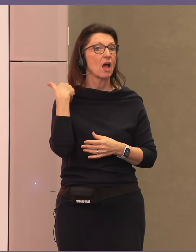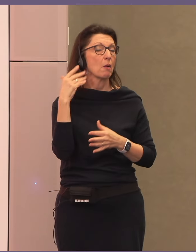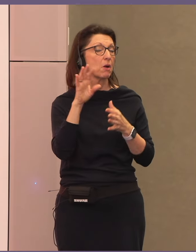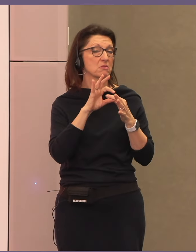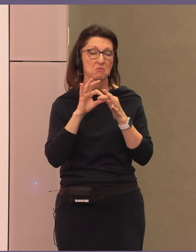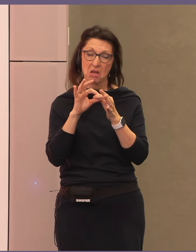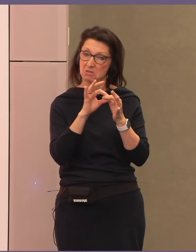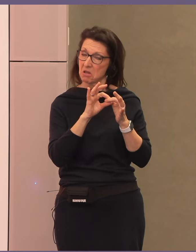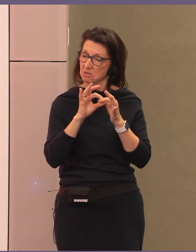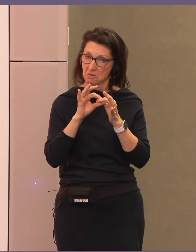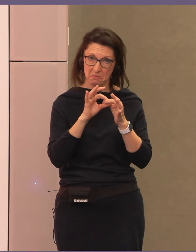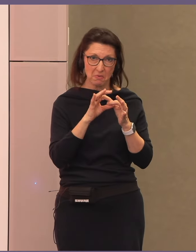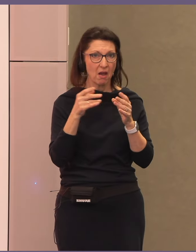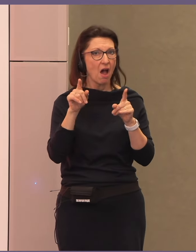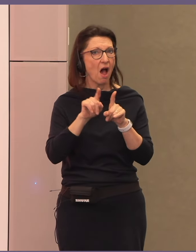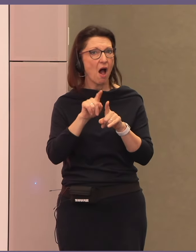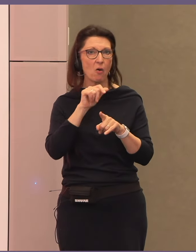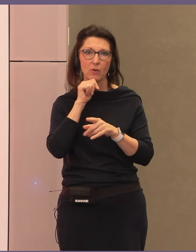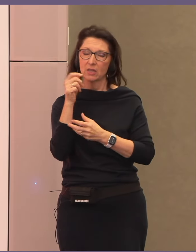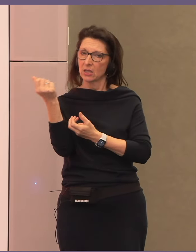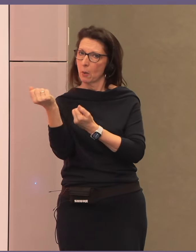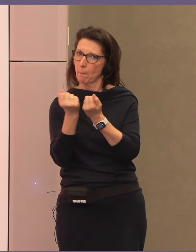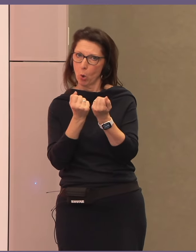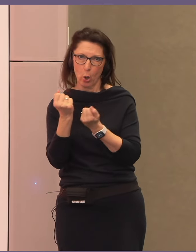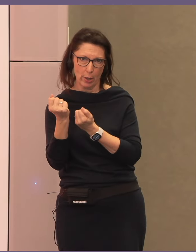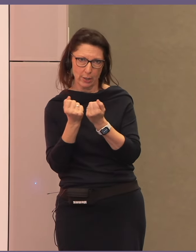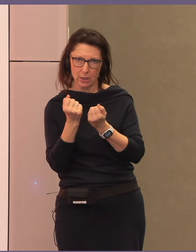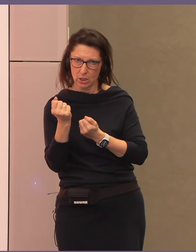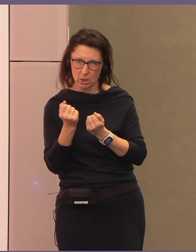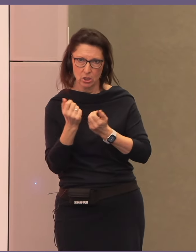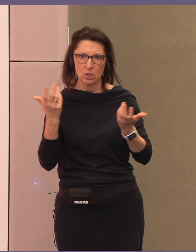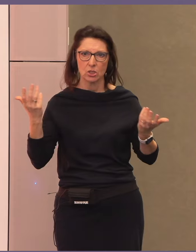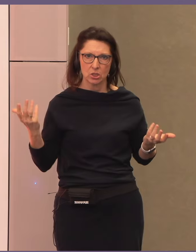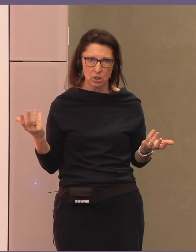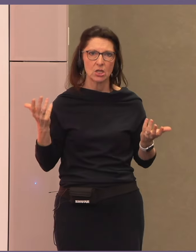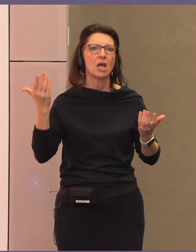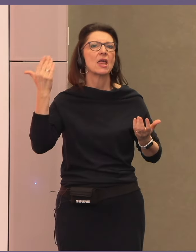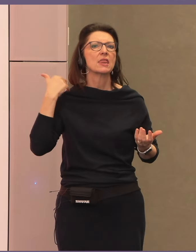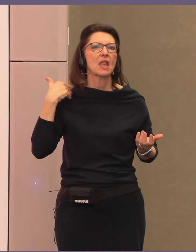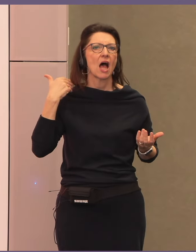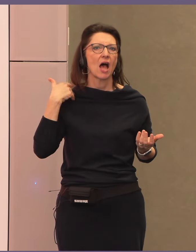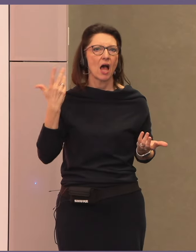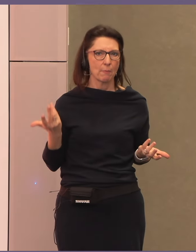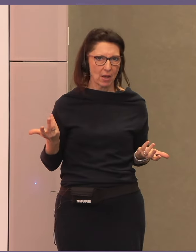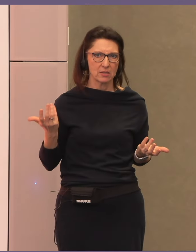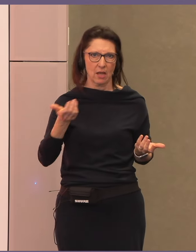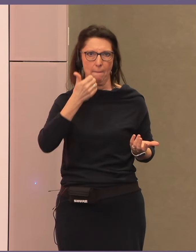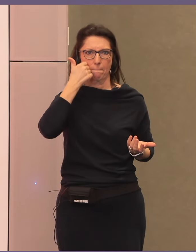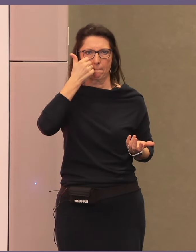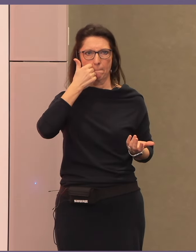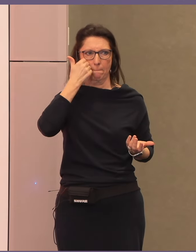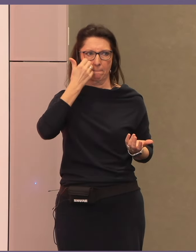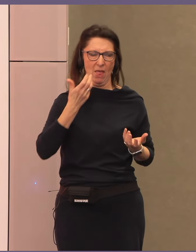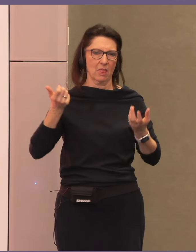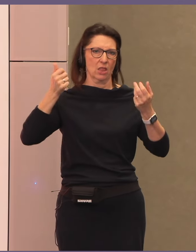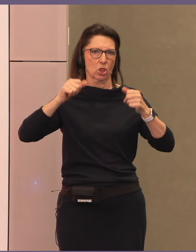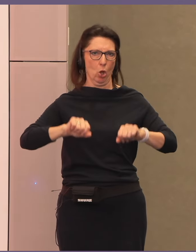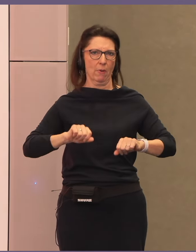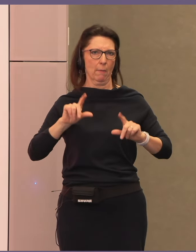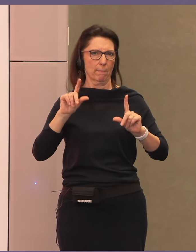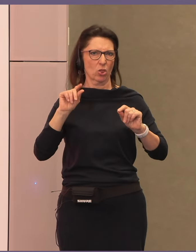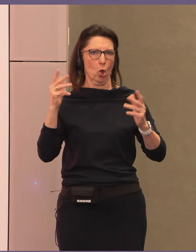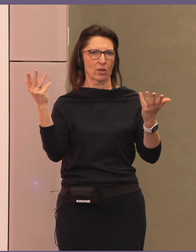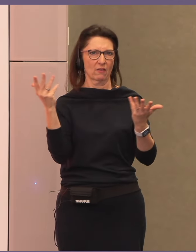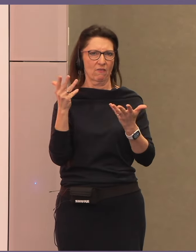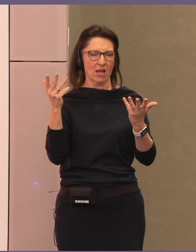noch an politischer Relevanz verliert. Wir leben im Patriarchat. Das bedeutet konkret, dass die